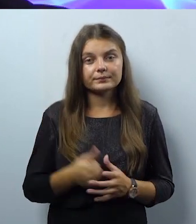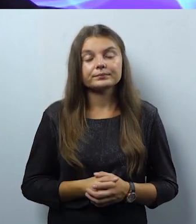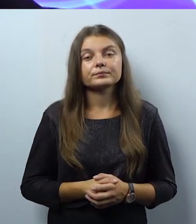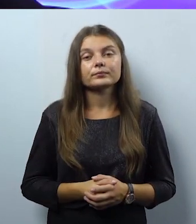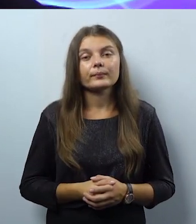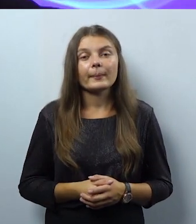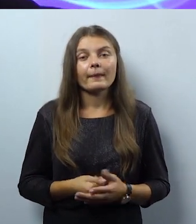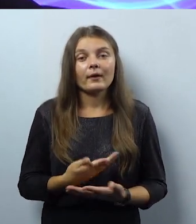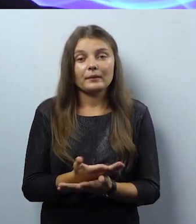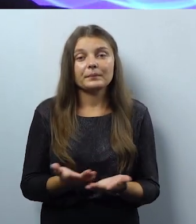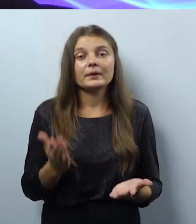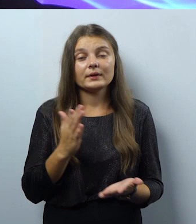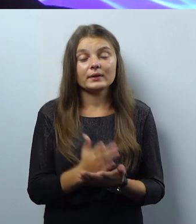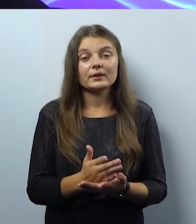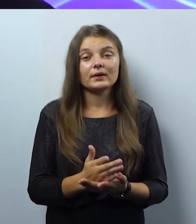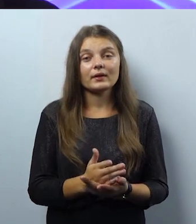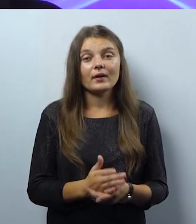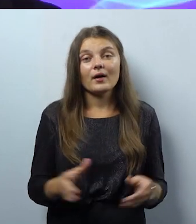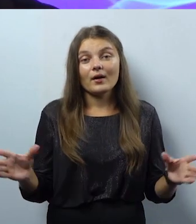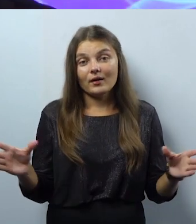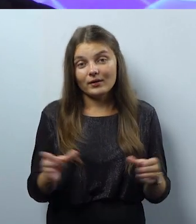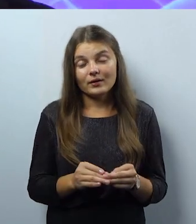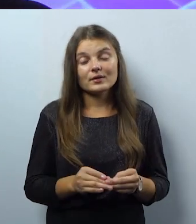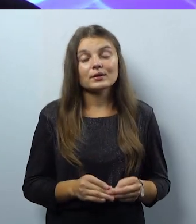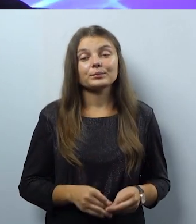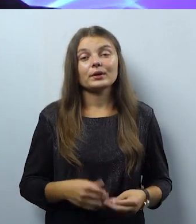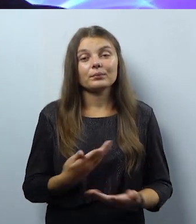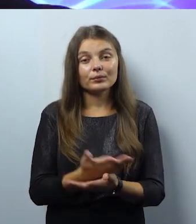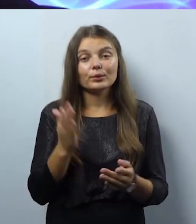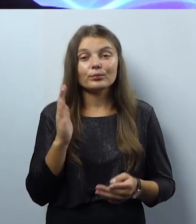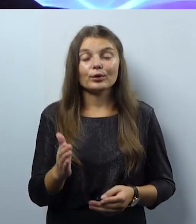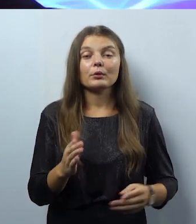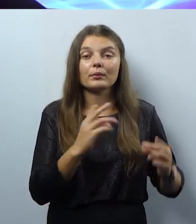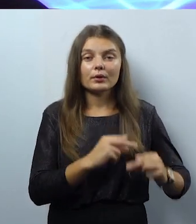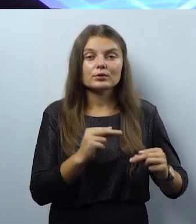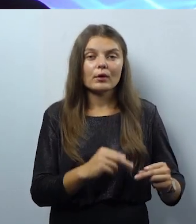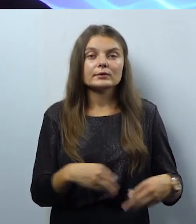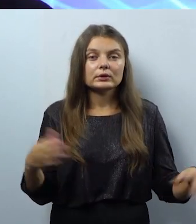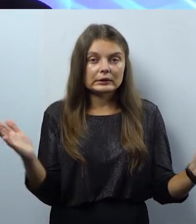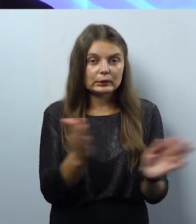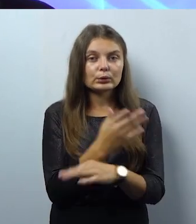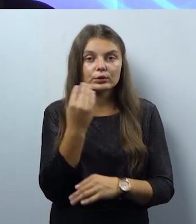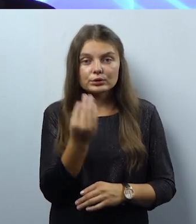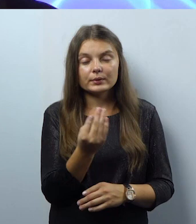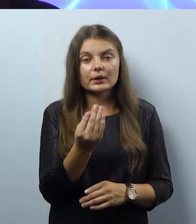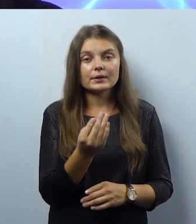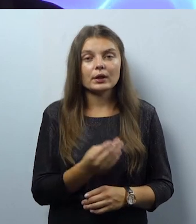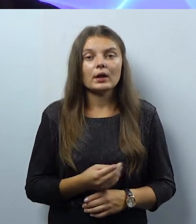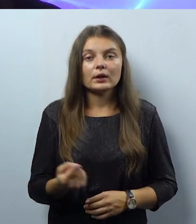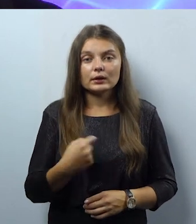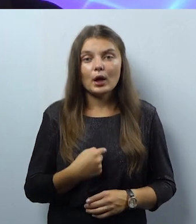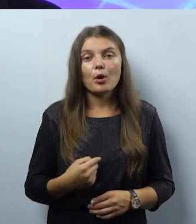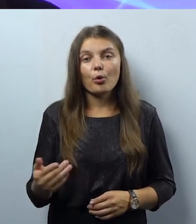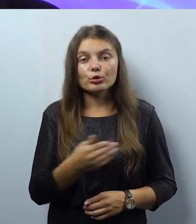них нікуди не дінемося. Звичайно, ми будемо працювати над екологічними питаннями. Але я хочу, щоб керівництво